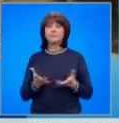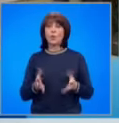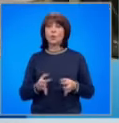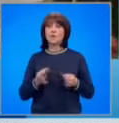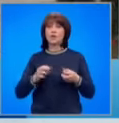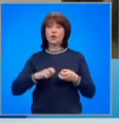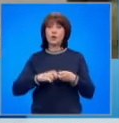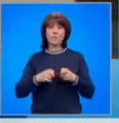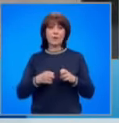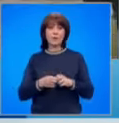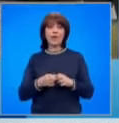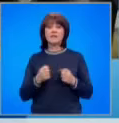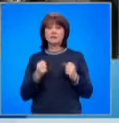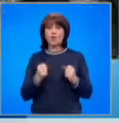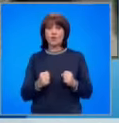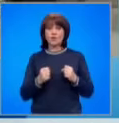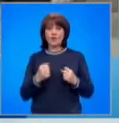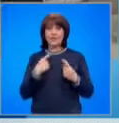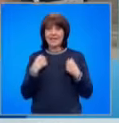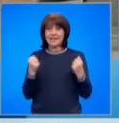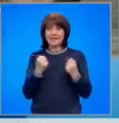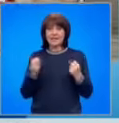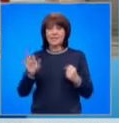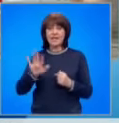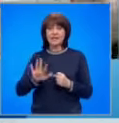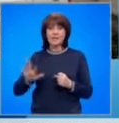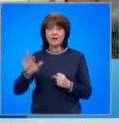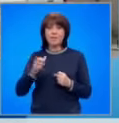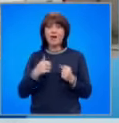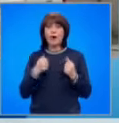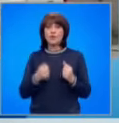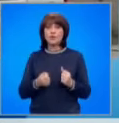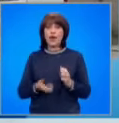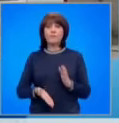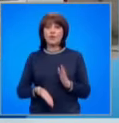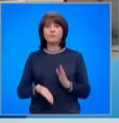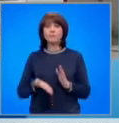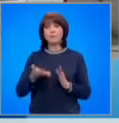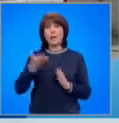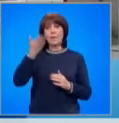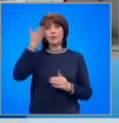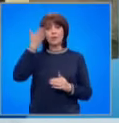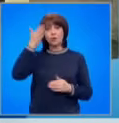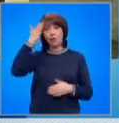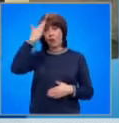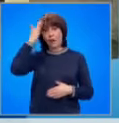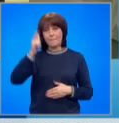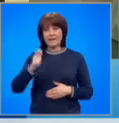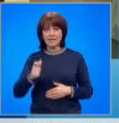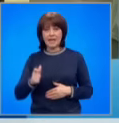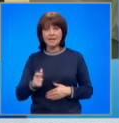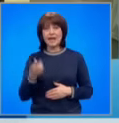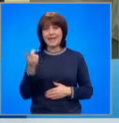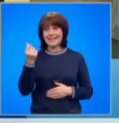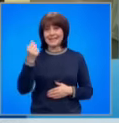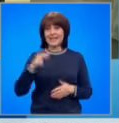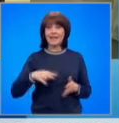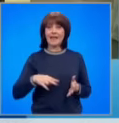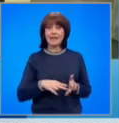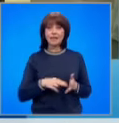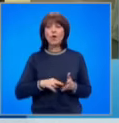очертава и предстоящия зимен сезон, в който се очаква нарастване на потока от пациенти, но и на за електроенергия и